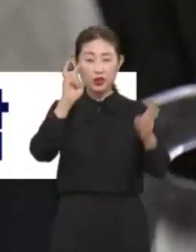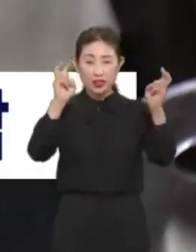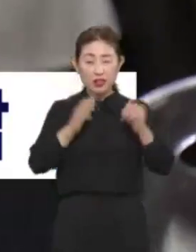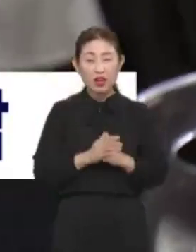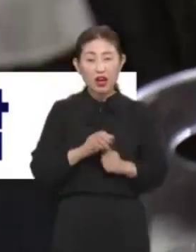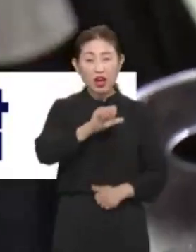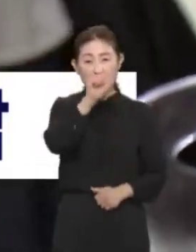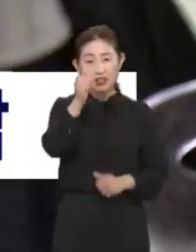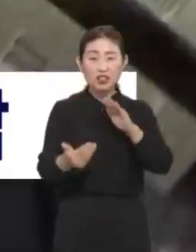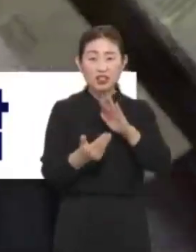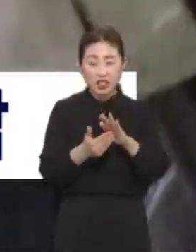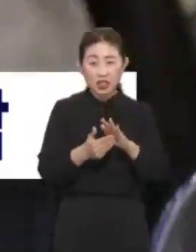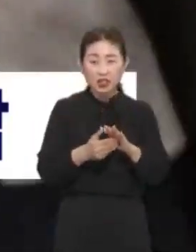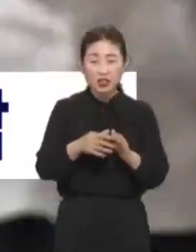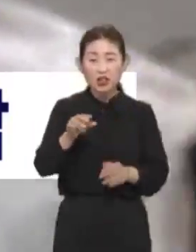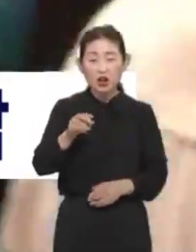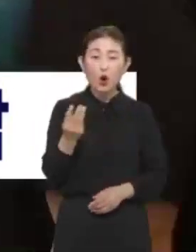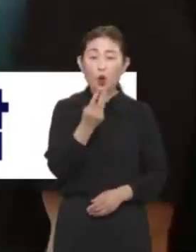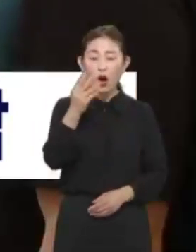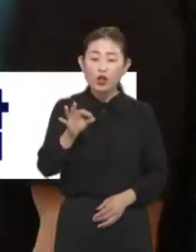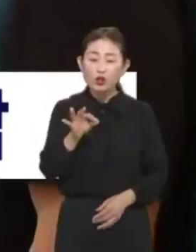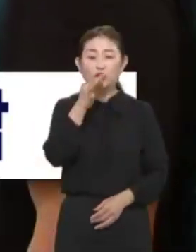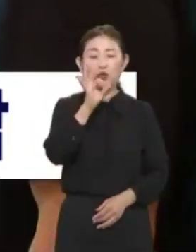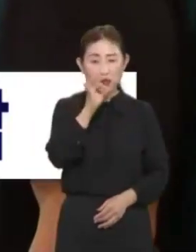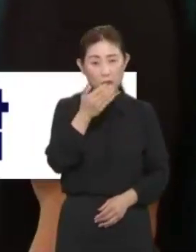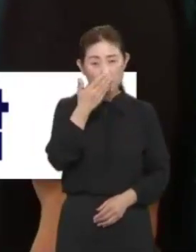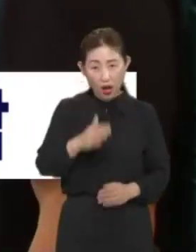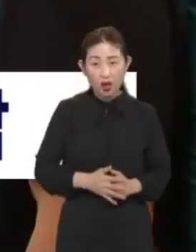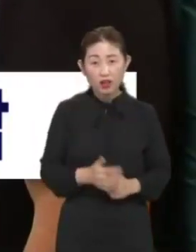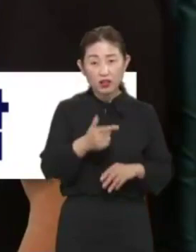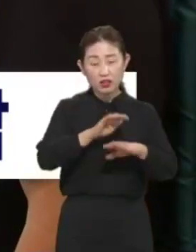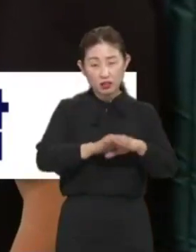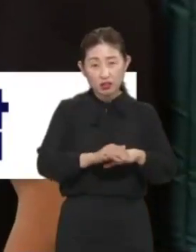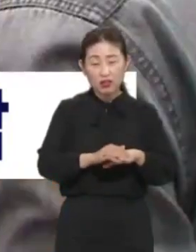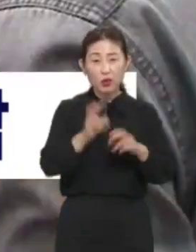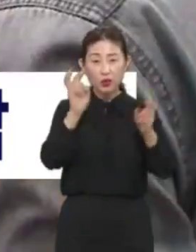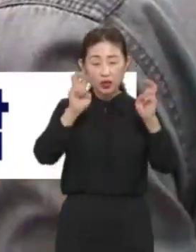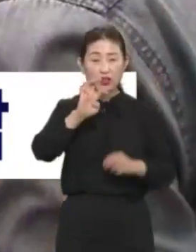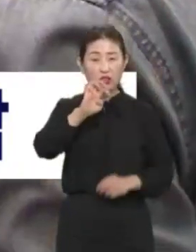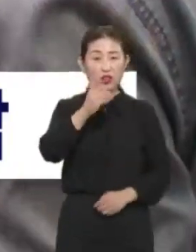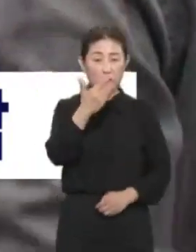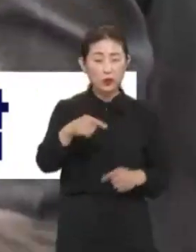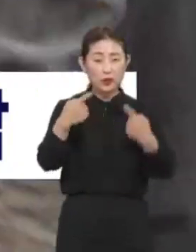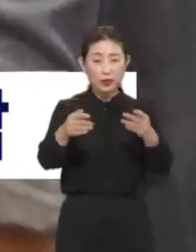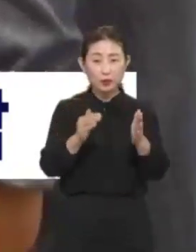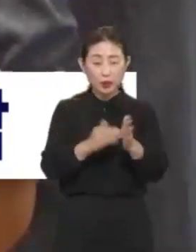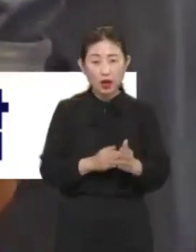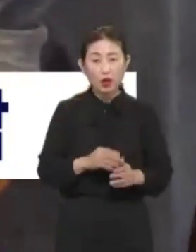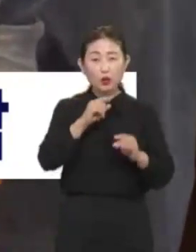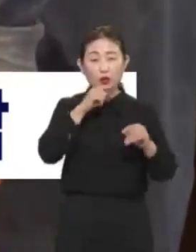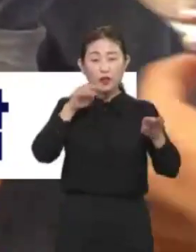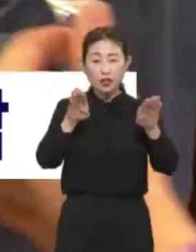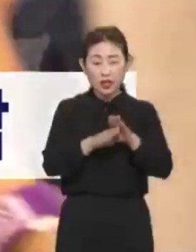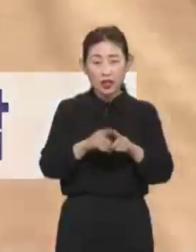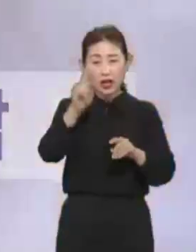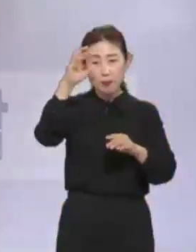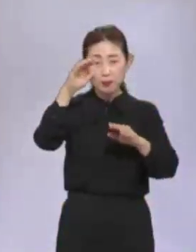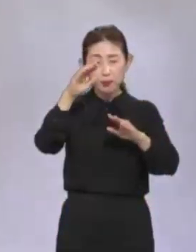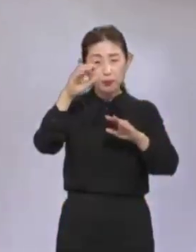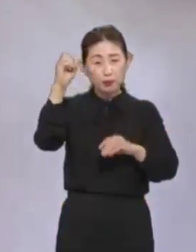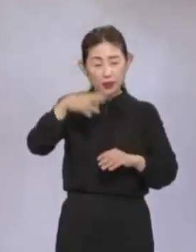아시아 최대 와인 시음존을 운영하며 대전 지역 업체 39곳도 참여합니다. 주말까지 한빛탑 물빛